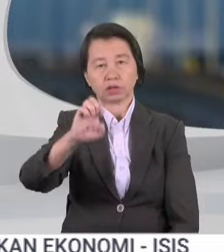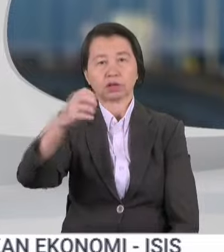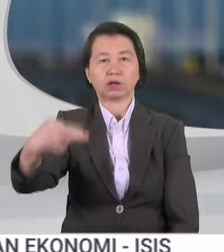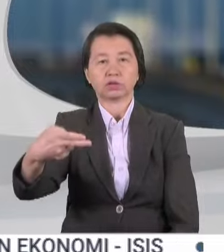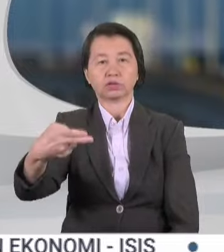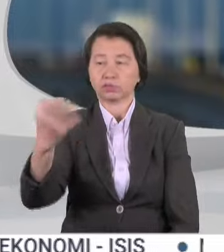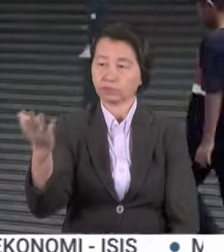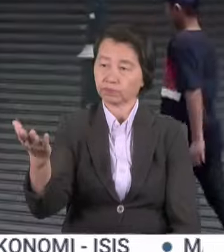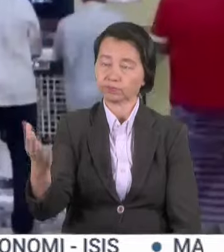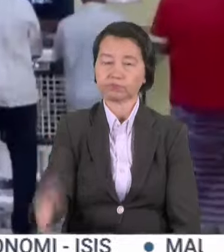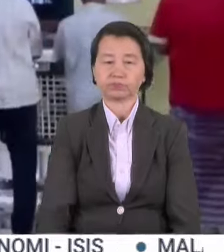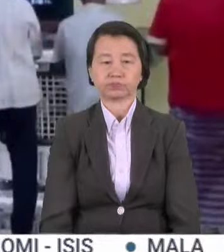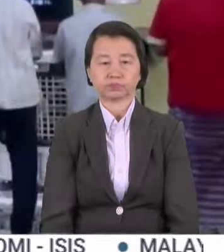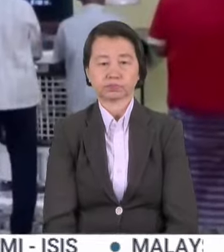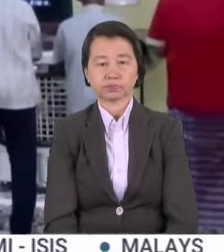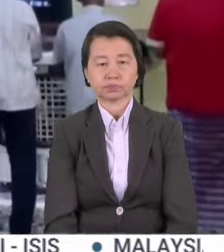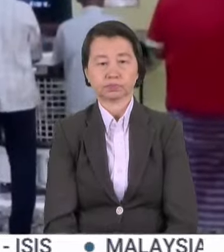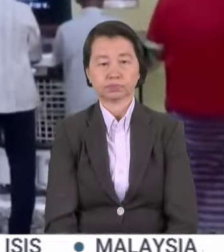laporan berikut.